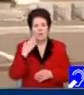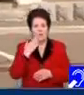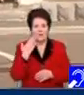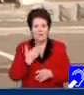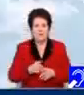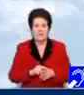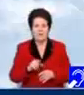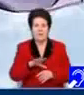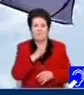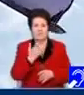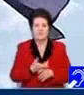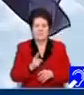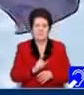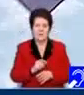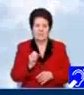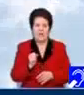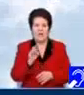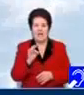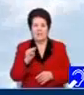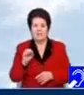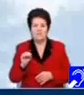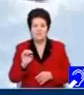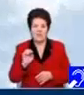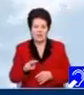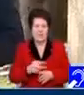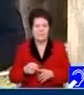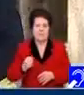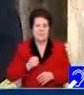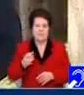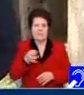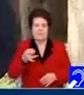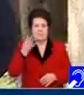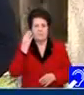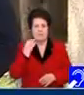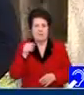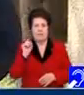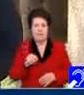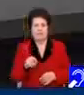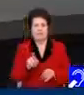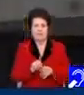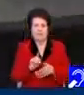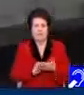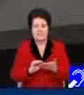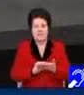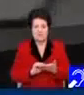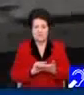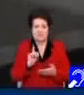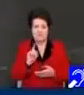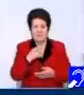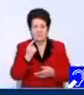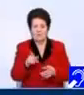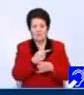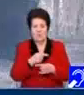unul cât se poate de artificial. El a considerat inoportună participarea militarilor din Republica Moldova la acest exercițiu. Motivul a fost însă cu